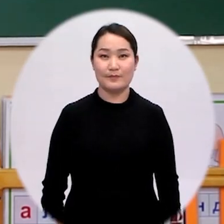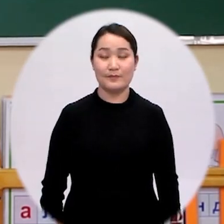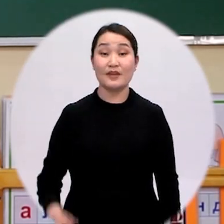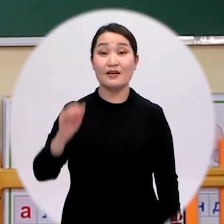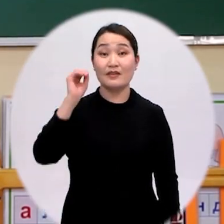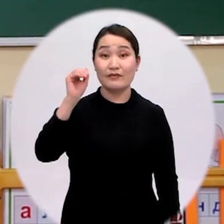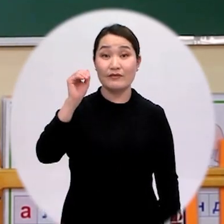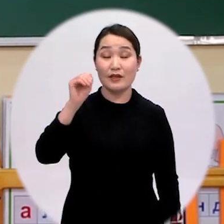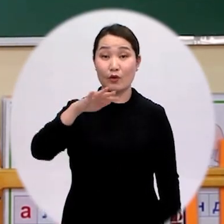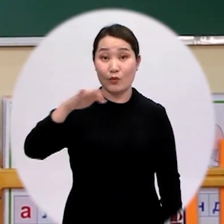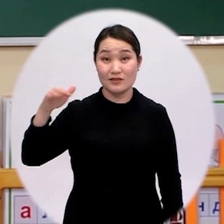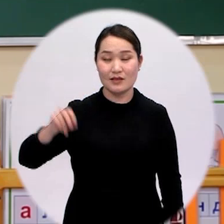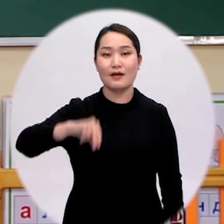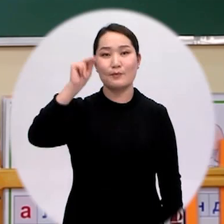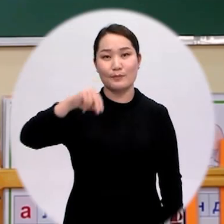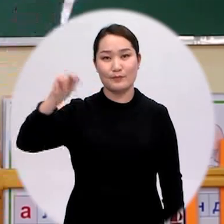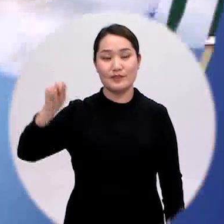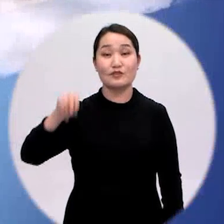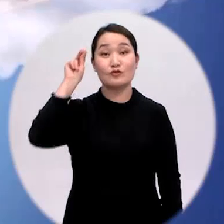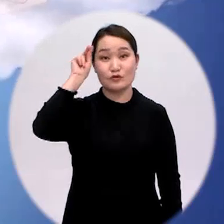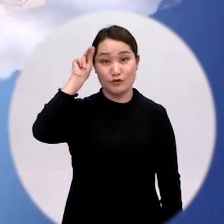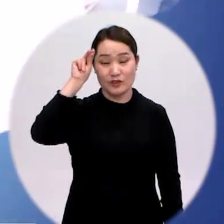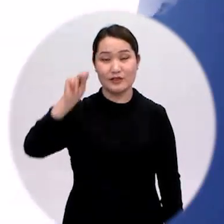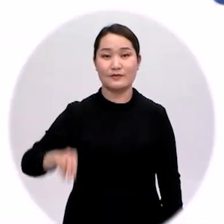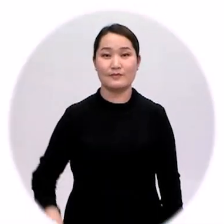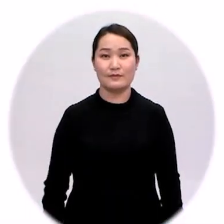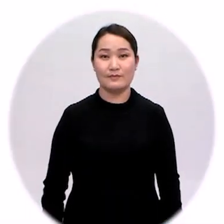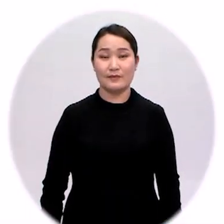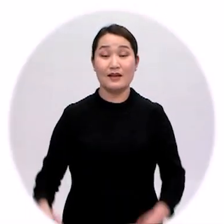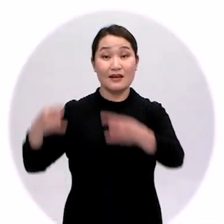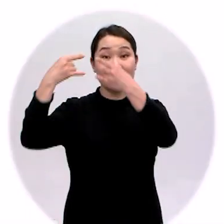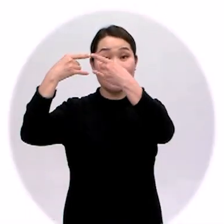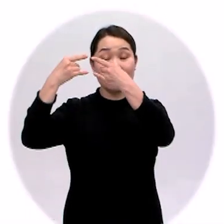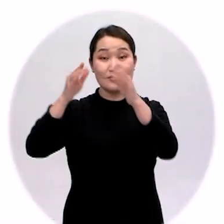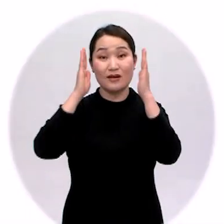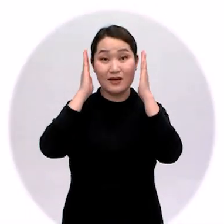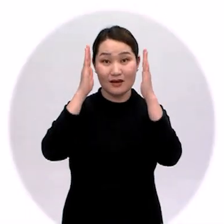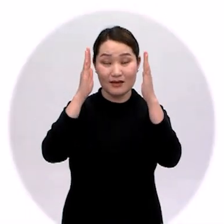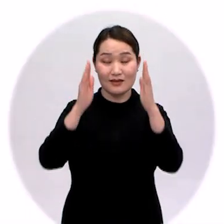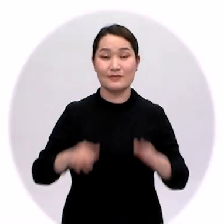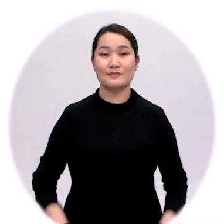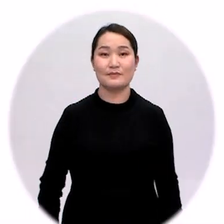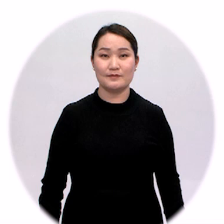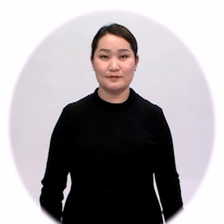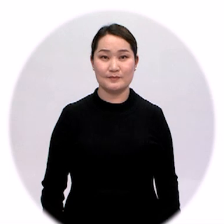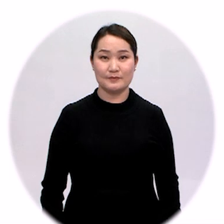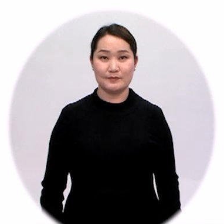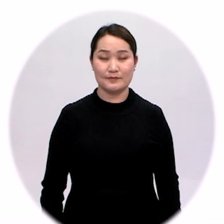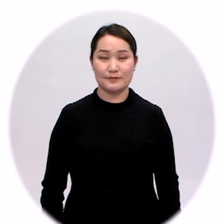F үсгээ бичиж сурах ёстой. Багшин дэлгэцэнд бичмэл үсгийг байрлуулсан